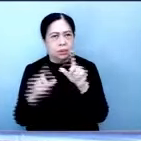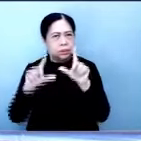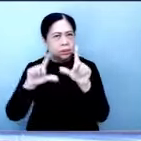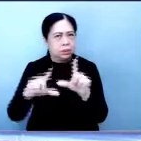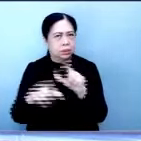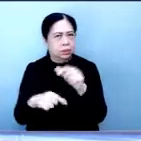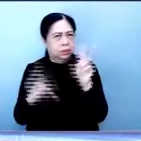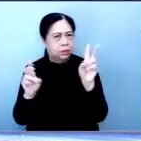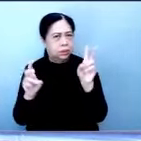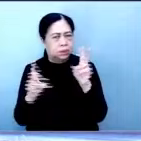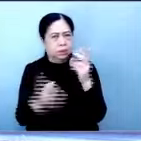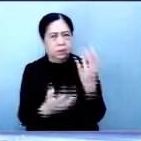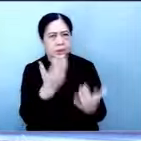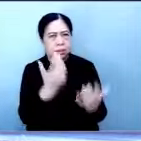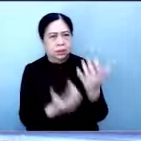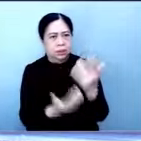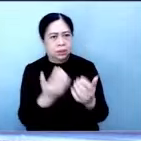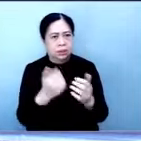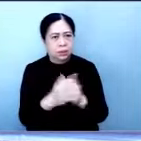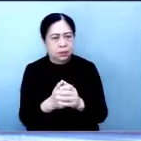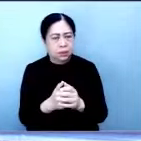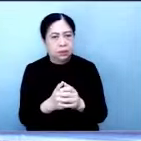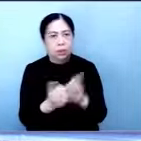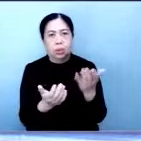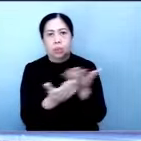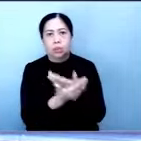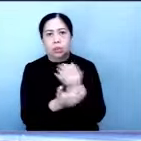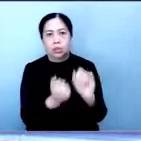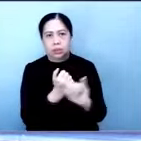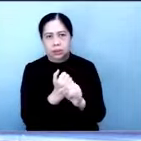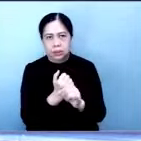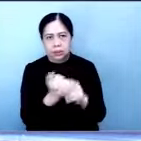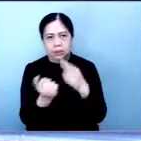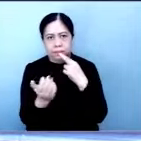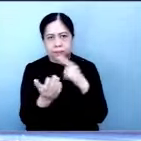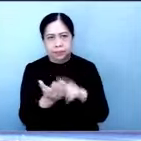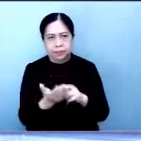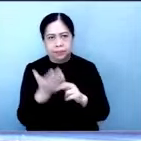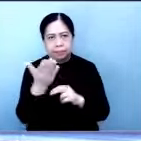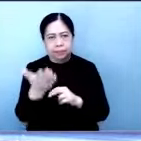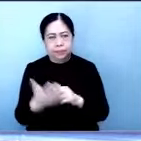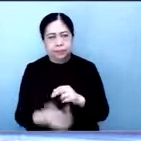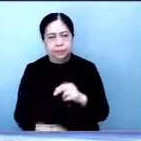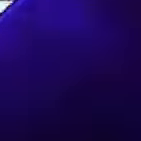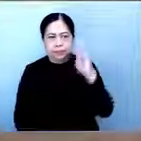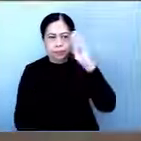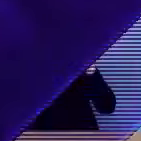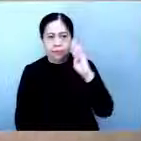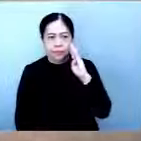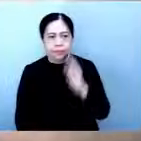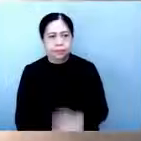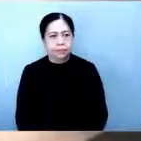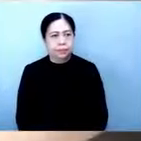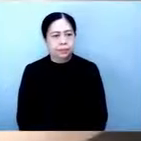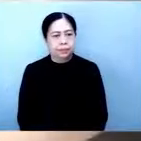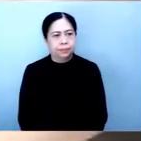umano'y panununog ng modern jeep. Nasa frontline ng balitang yan, si Brian Basa.